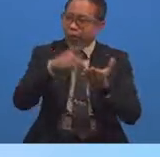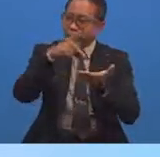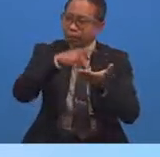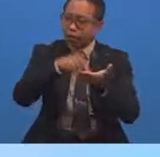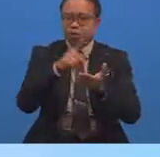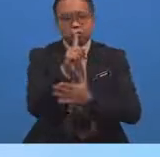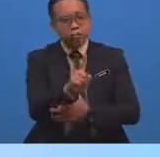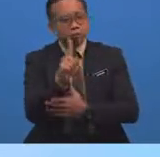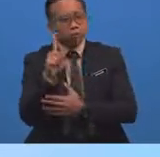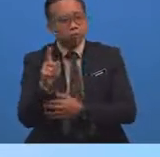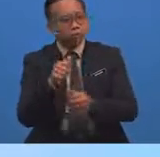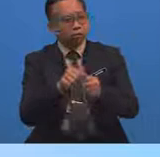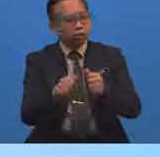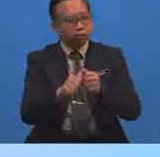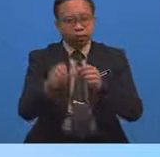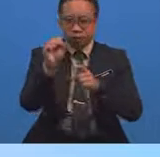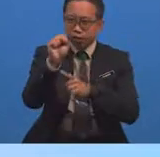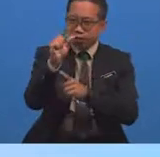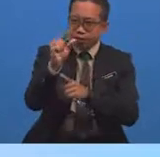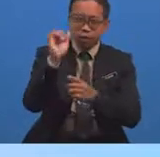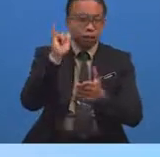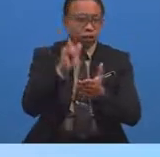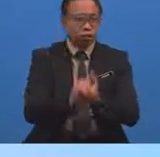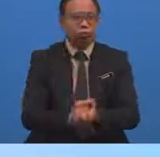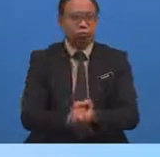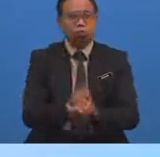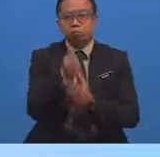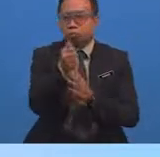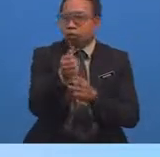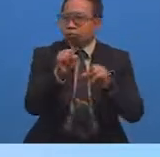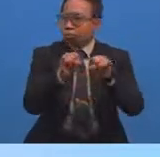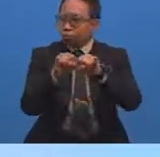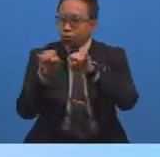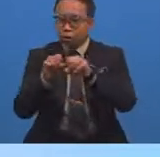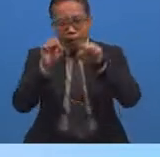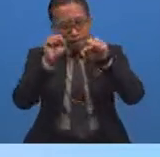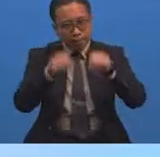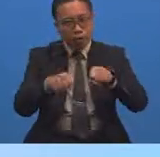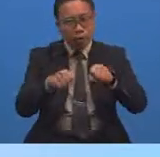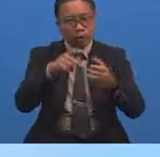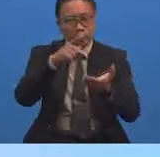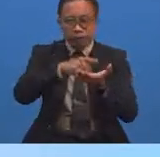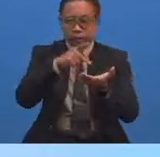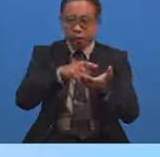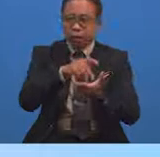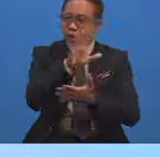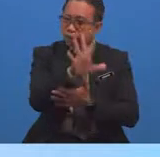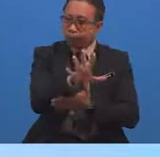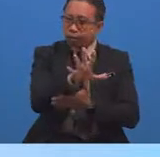11 setiap sengatan itu kamu juga boleh membilang